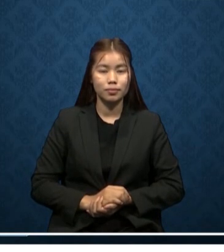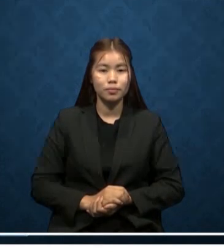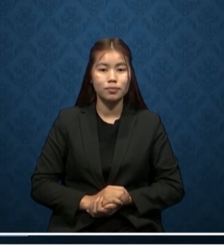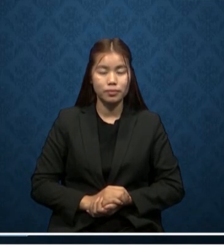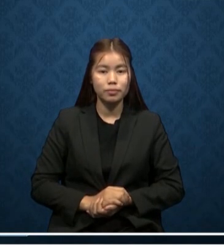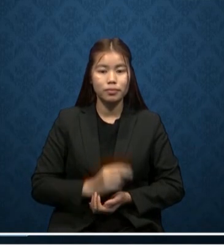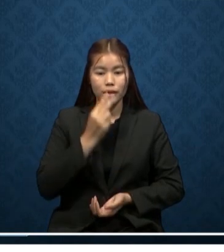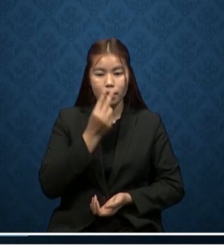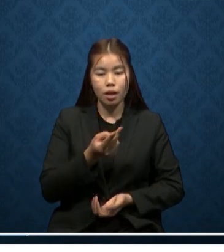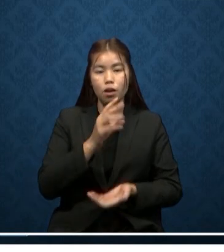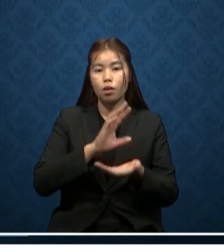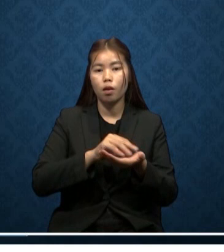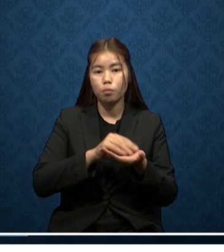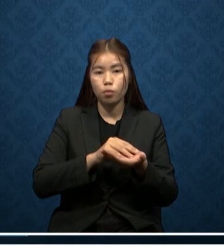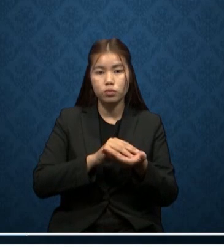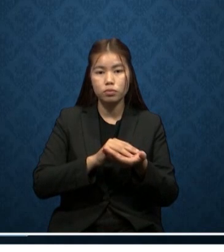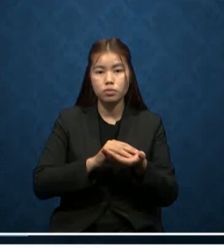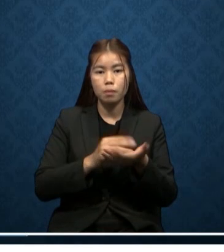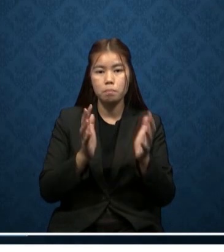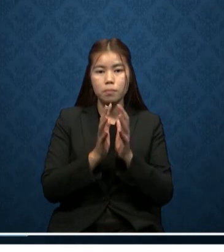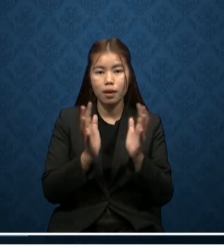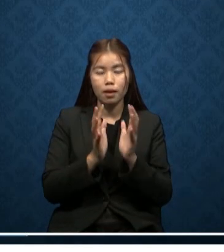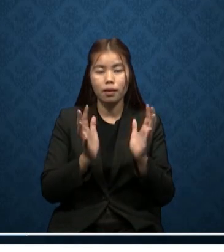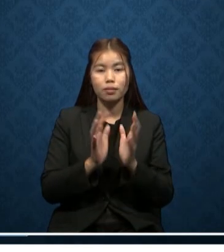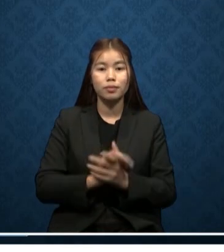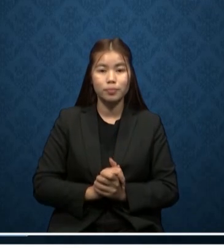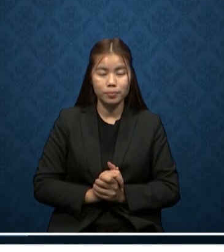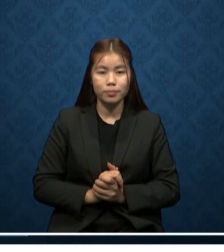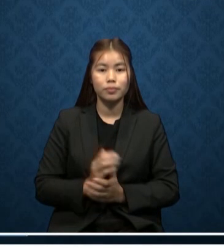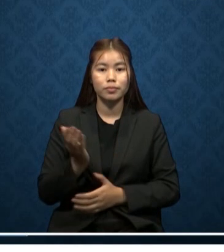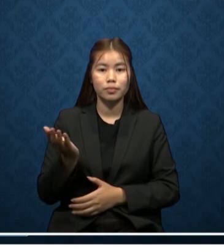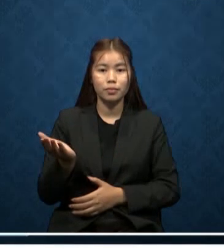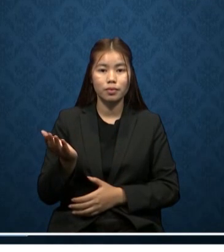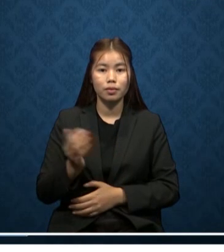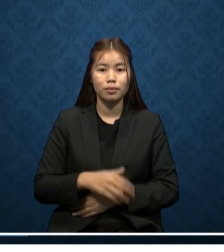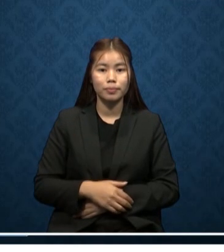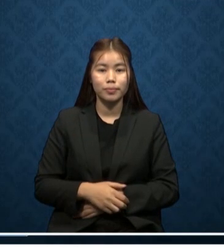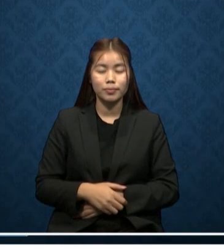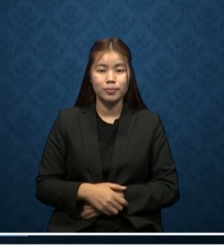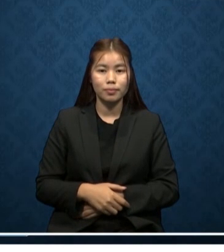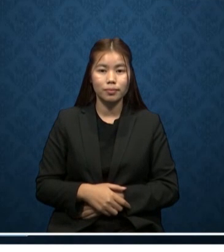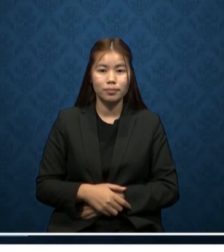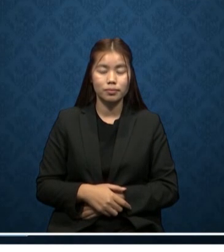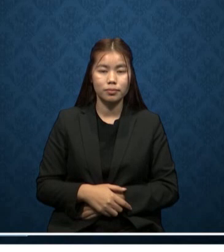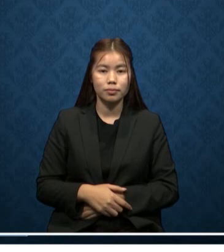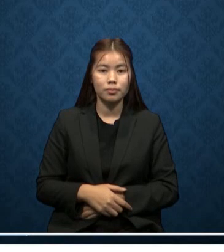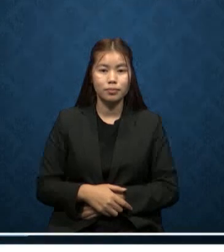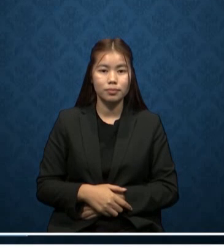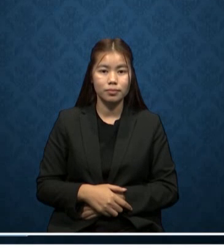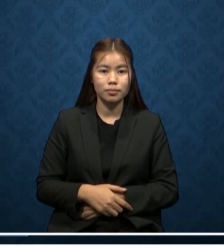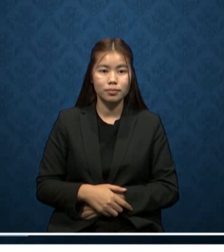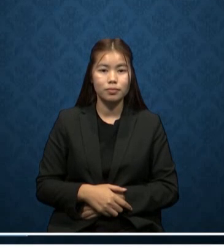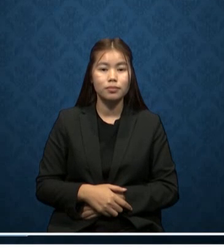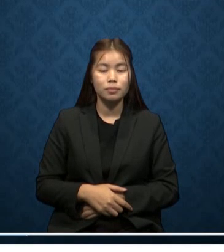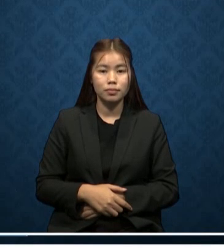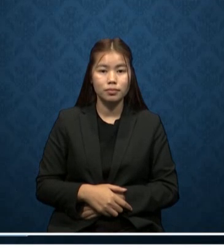ในเนเซอร์เยอะมากนะครับภาพฉายต่อไปครับใน 2ภาพฉายต่อไป